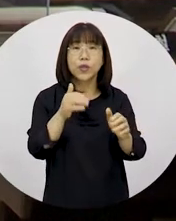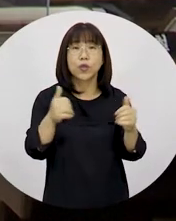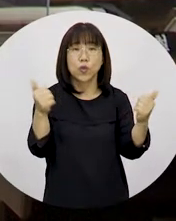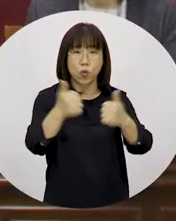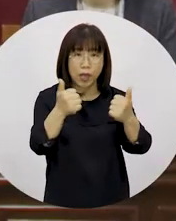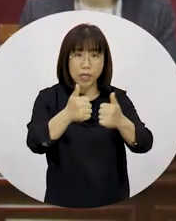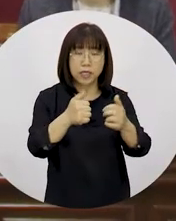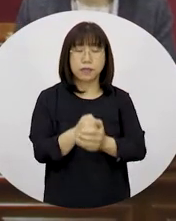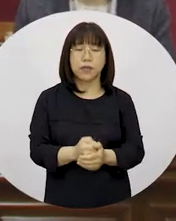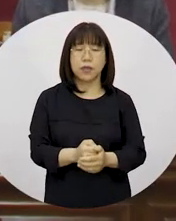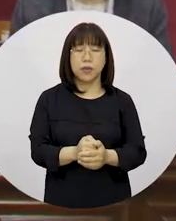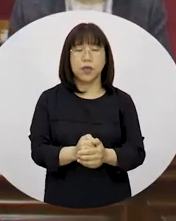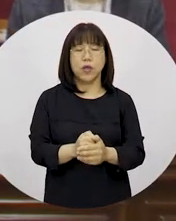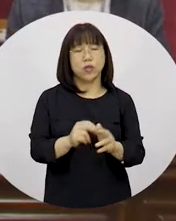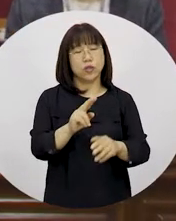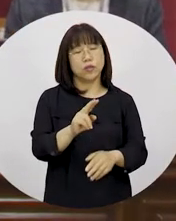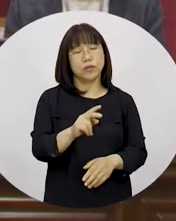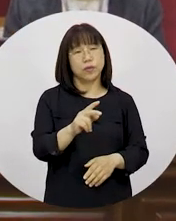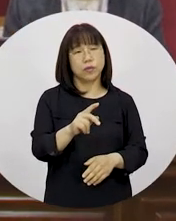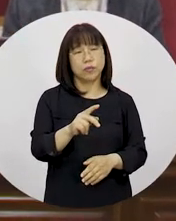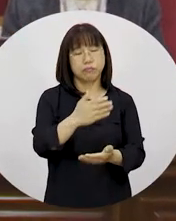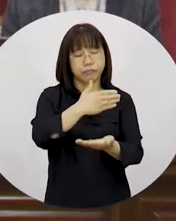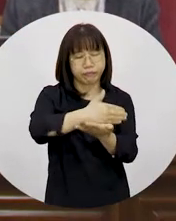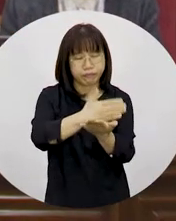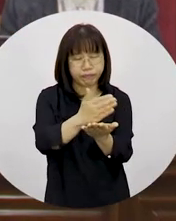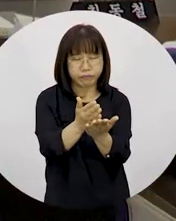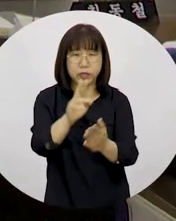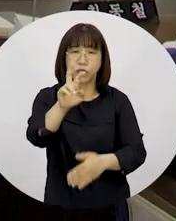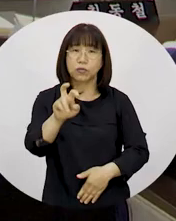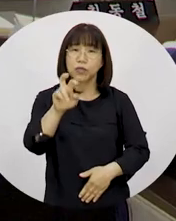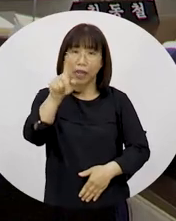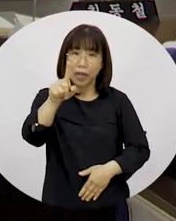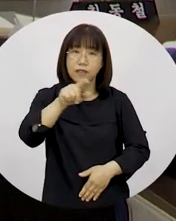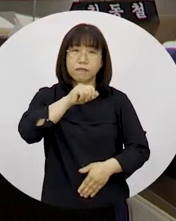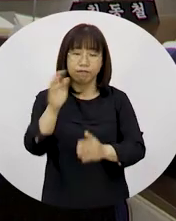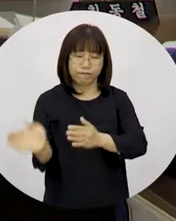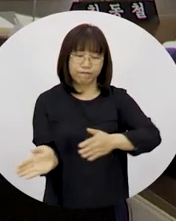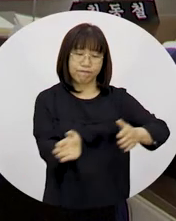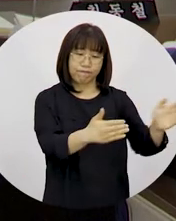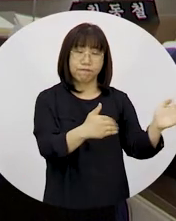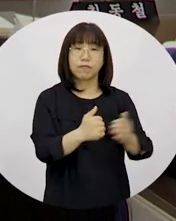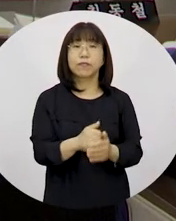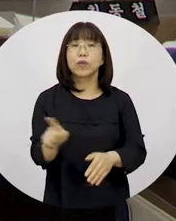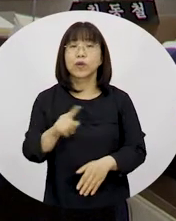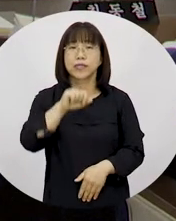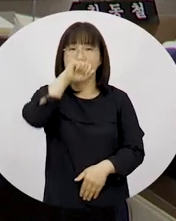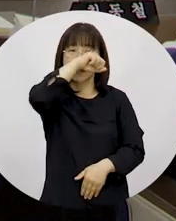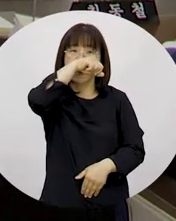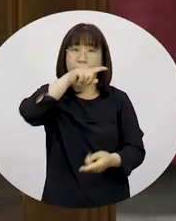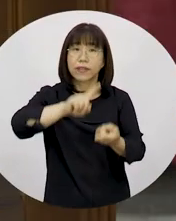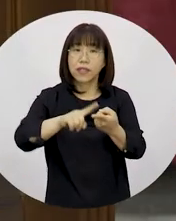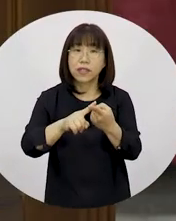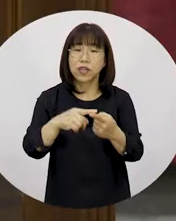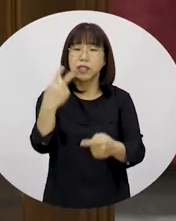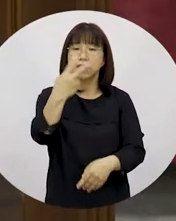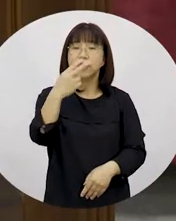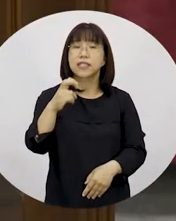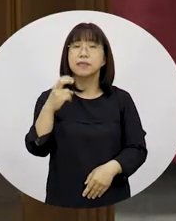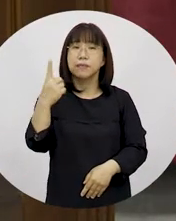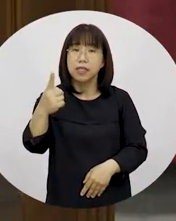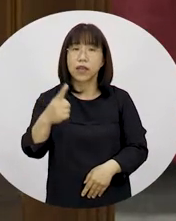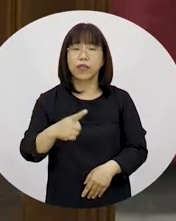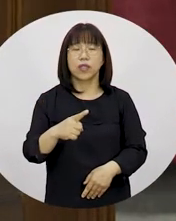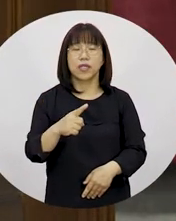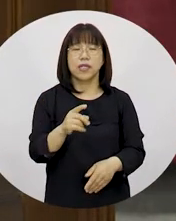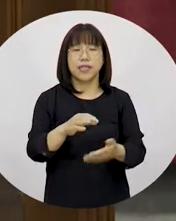각 위원회 블로 심사는 21건의 않 거니 처리 됐습니다 먼저 예산결산특별위원회 에서는 2011년도